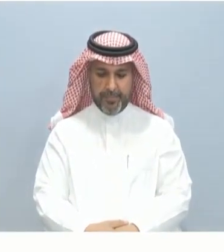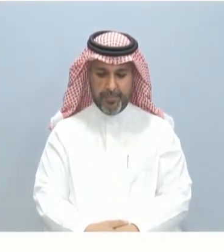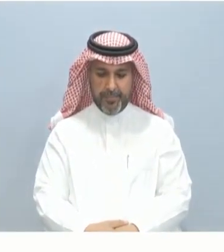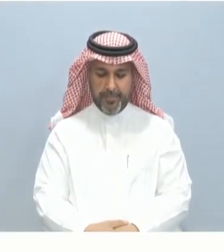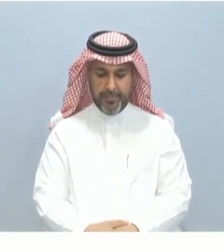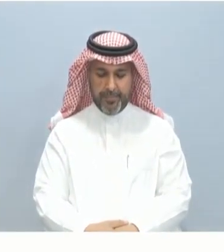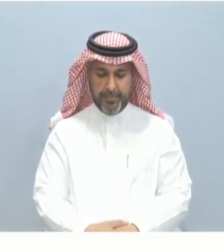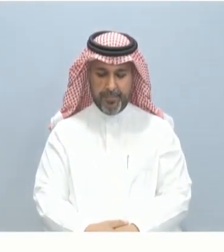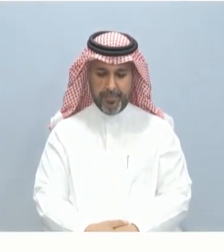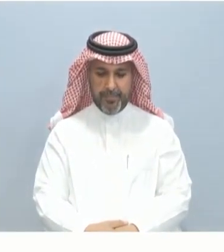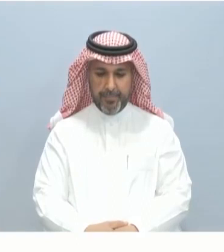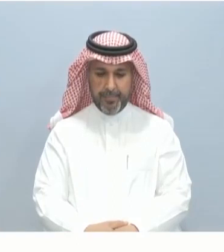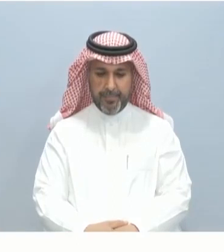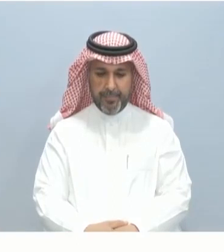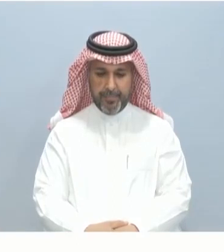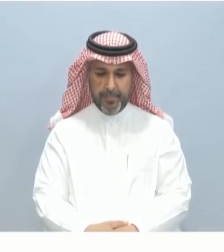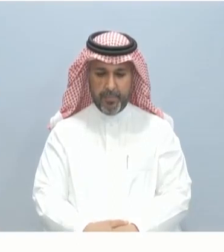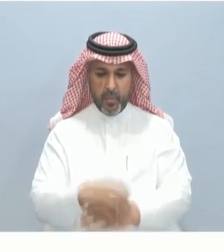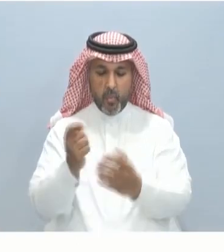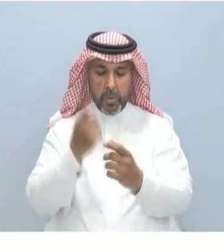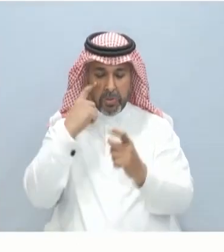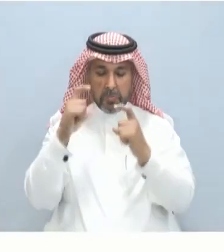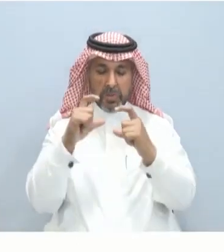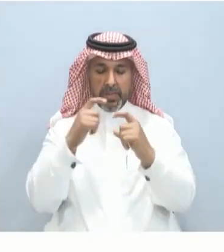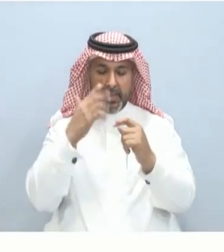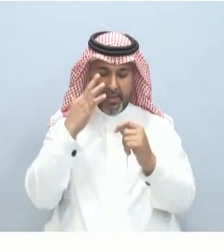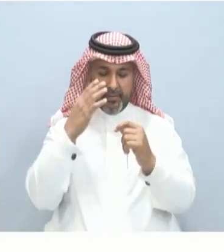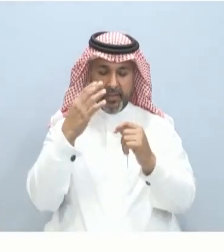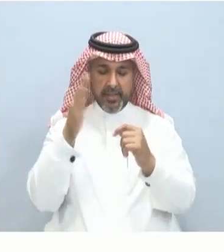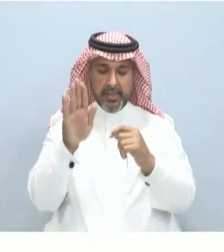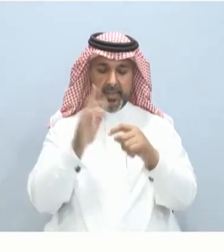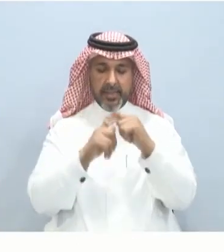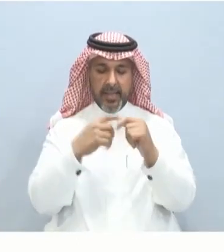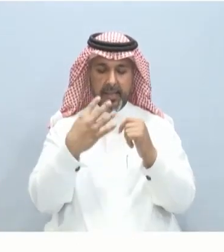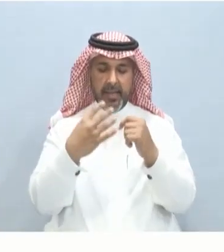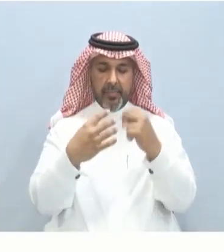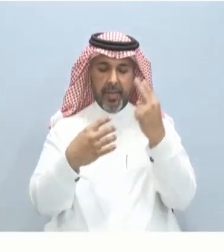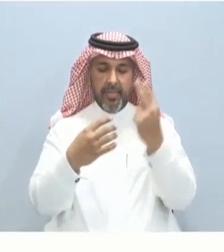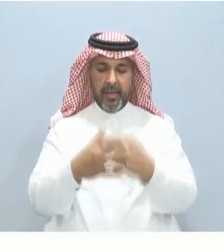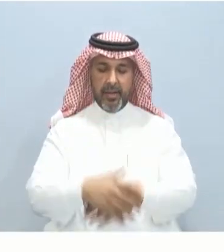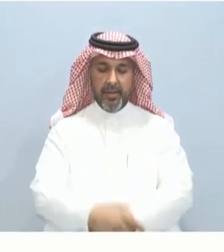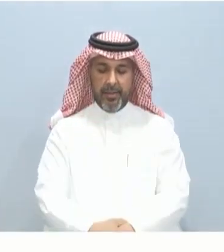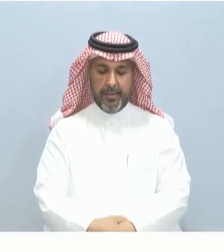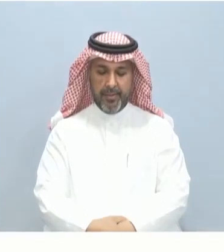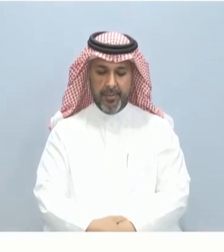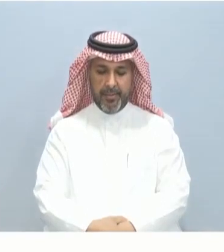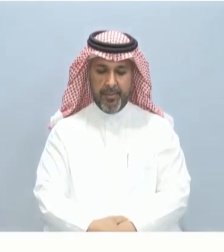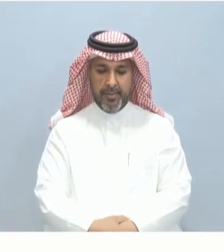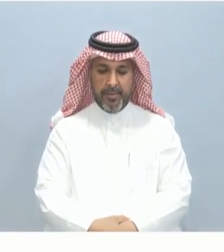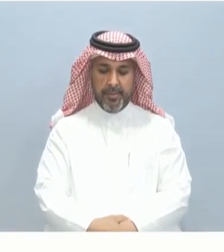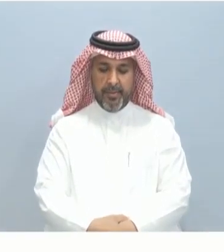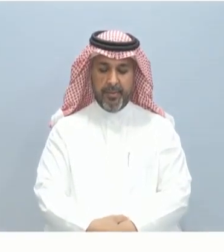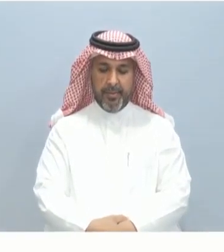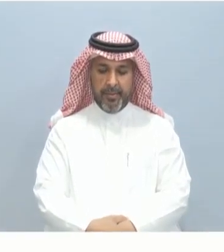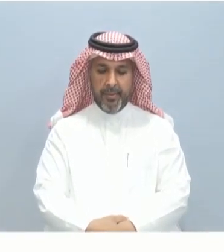من اعتبارها مربع كامل نستطيع كتابتها على شكل مربع ماذا مربع مجموع حدين